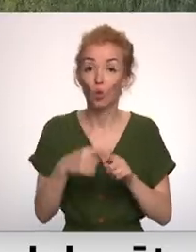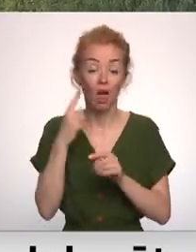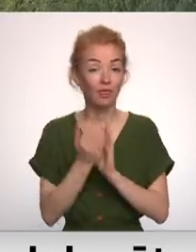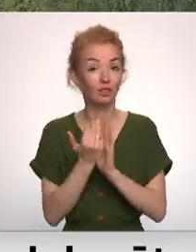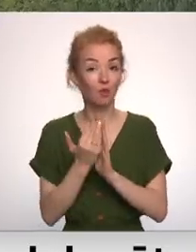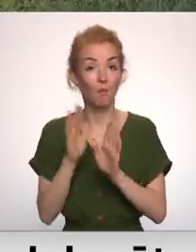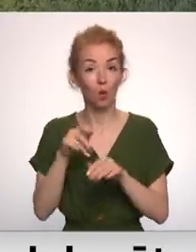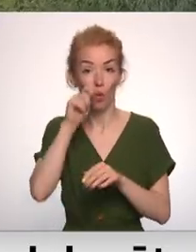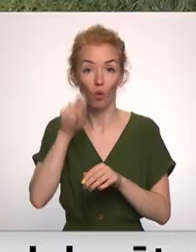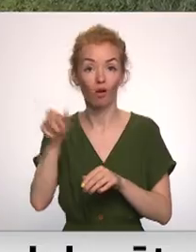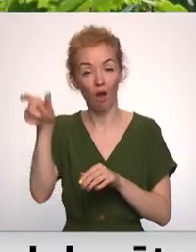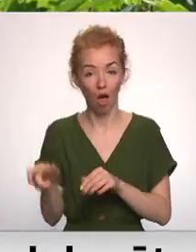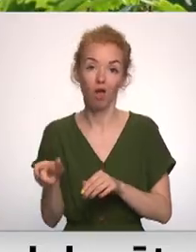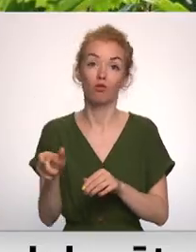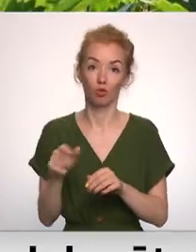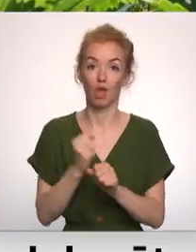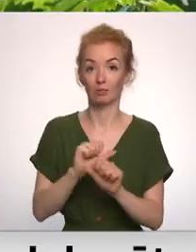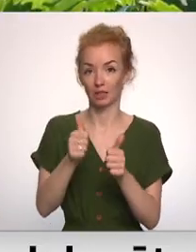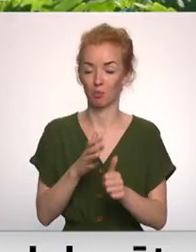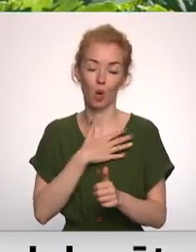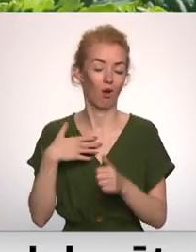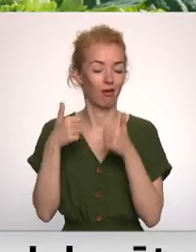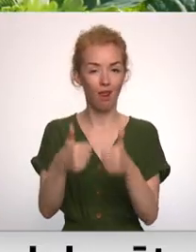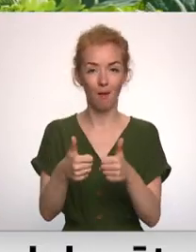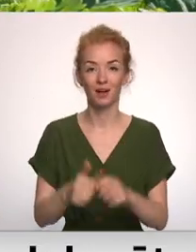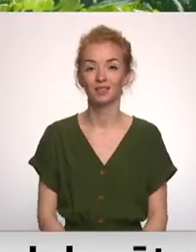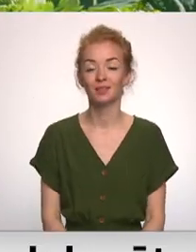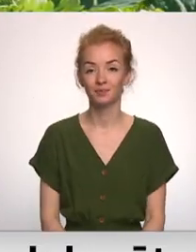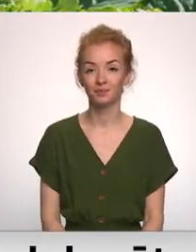ukraiņu darba stilu bijušas ļoti labas. Sanita Liepiņa, Ģirs Grenvits, TV9 pakalpojumi.